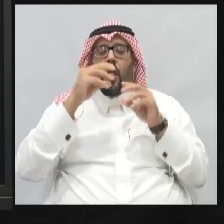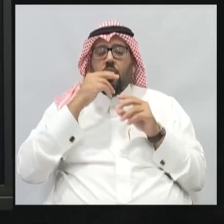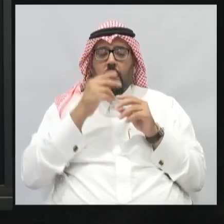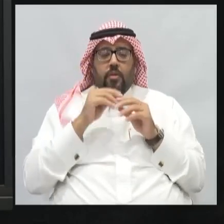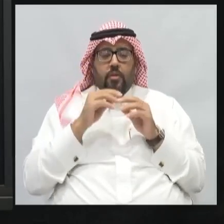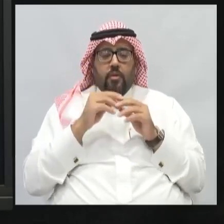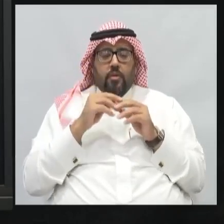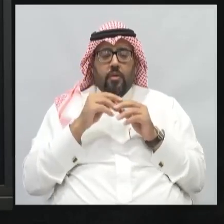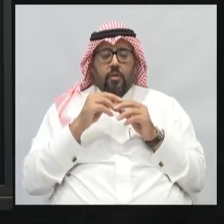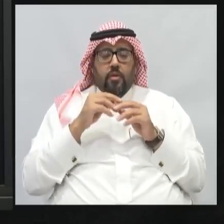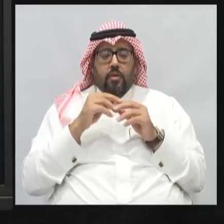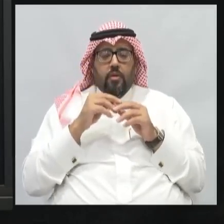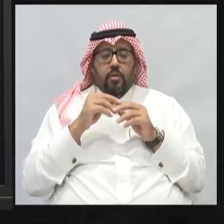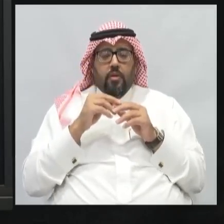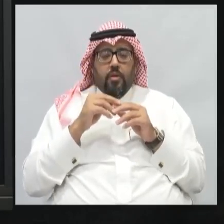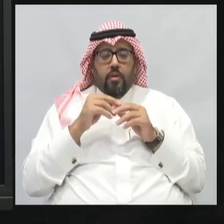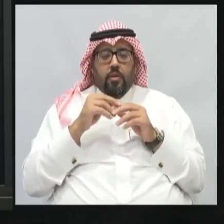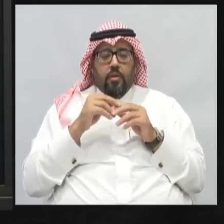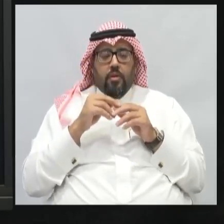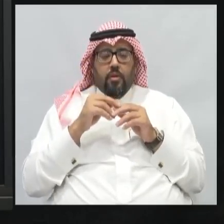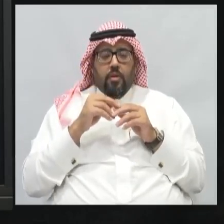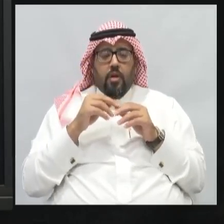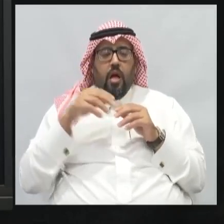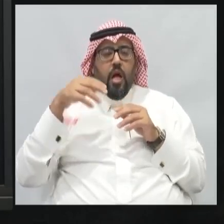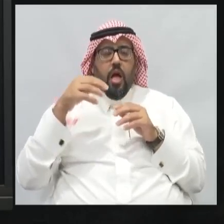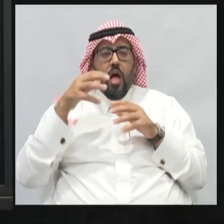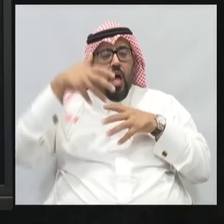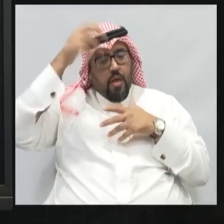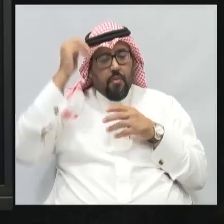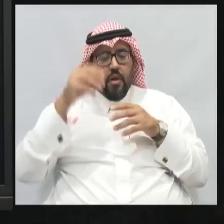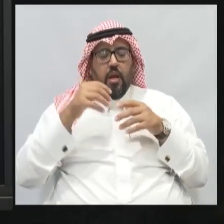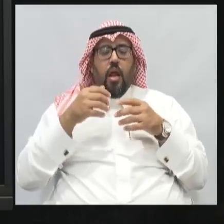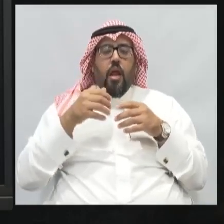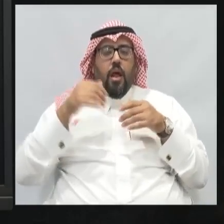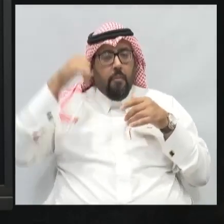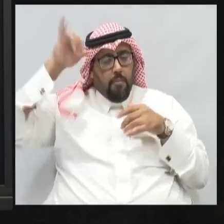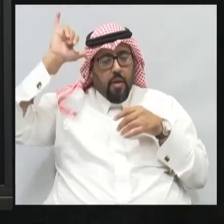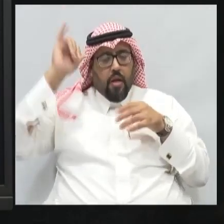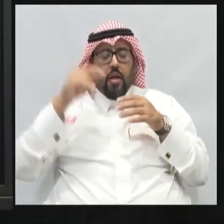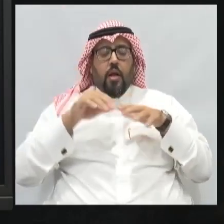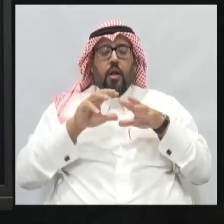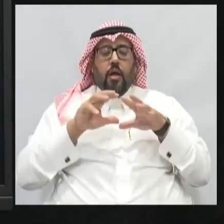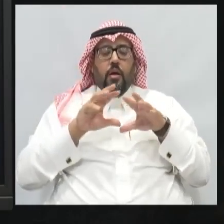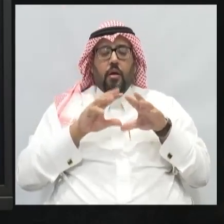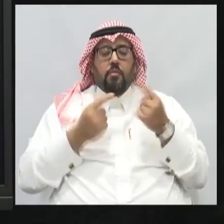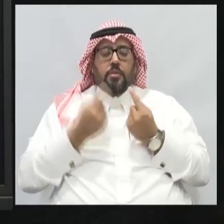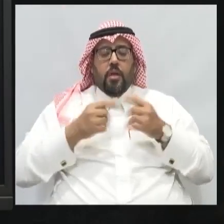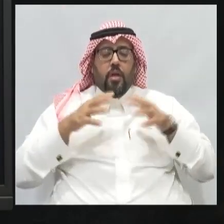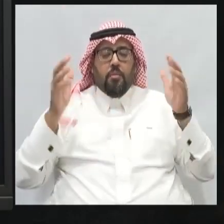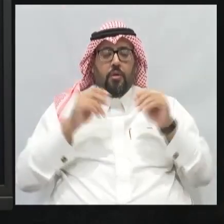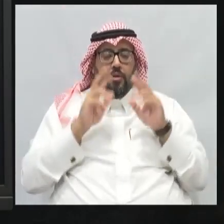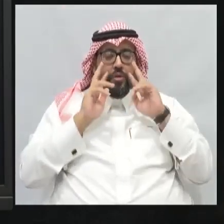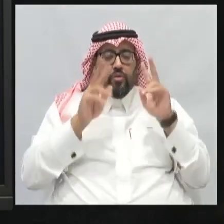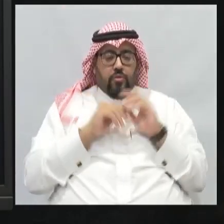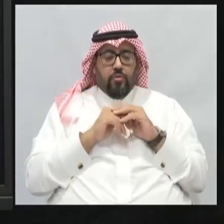هنا هنا نشاهد حيوانات تربى في مزارع كبيره وماذا